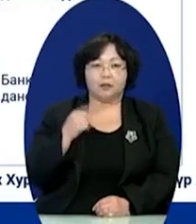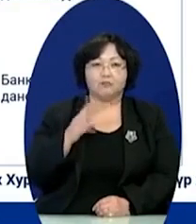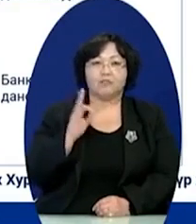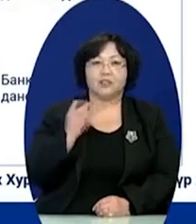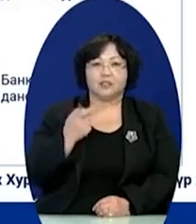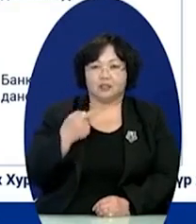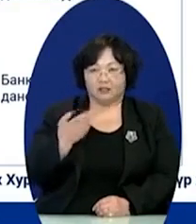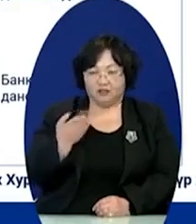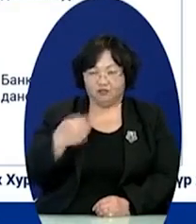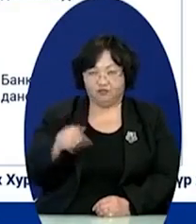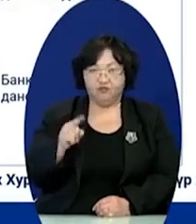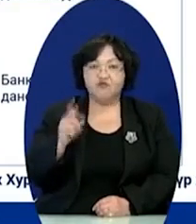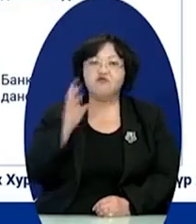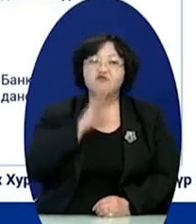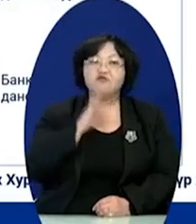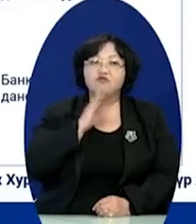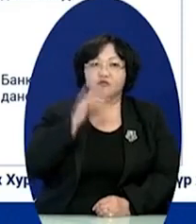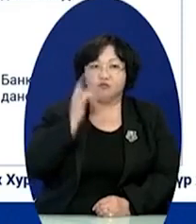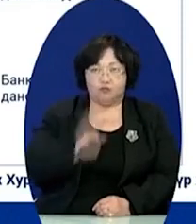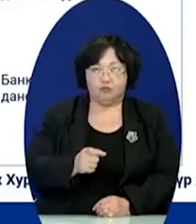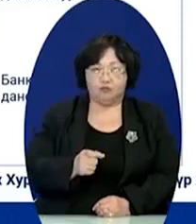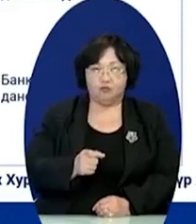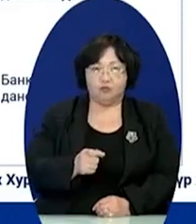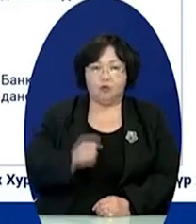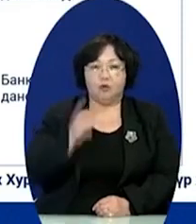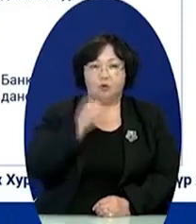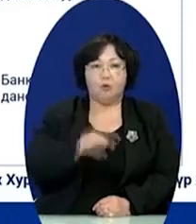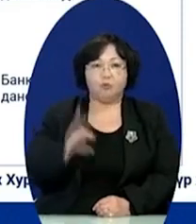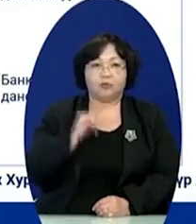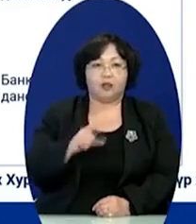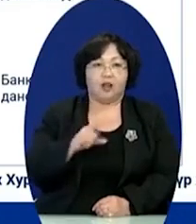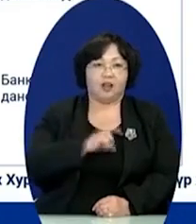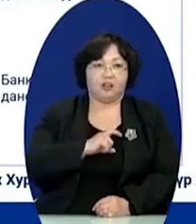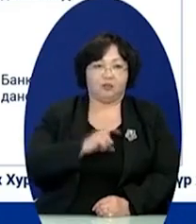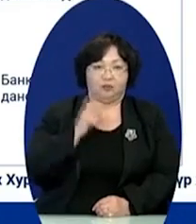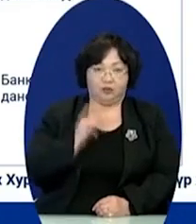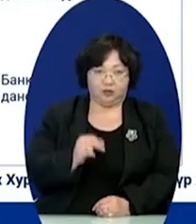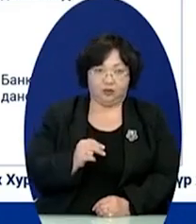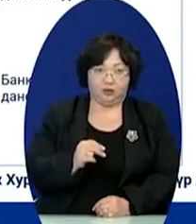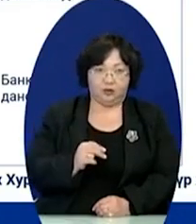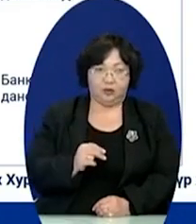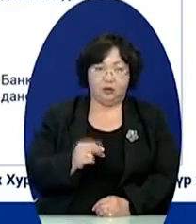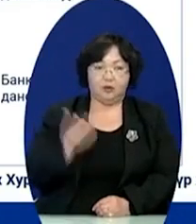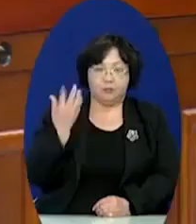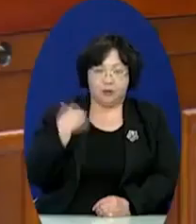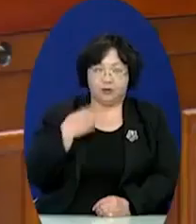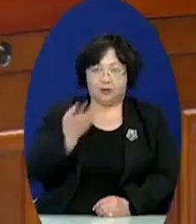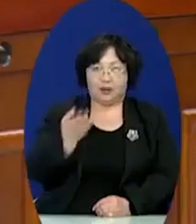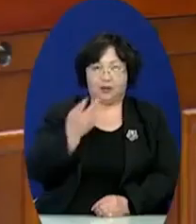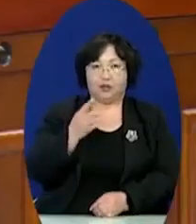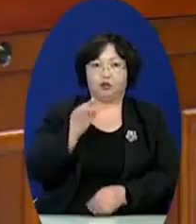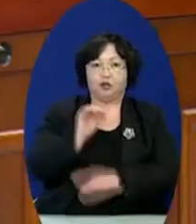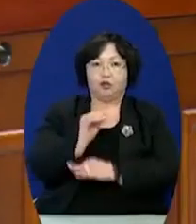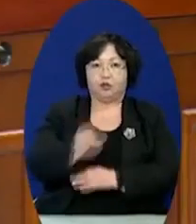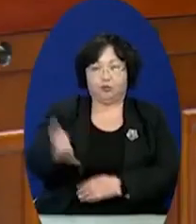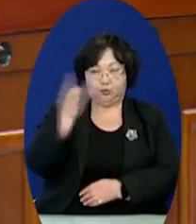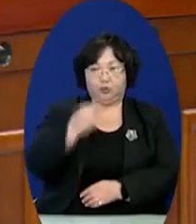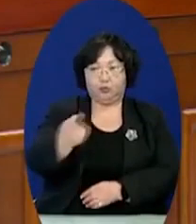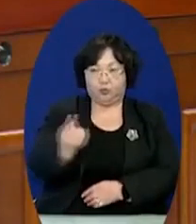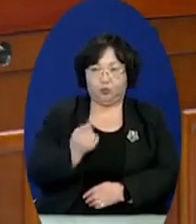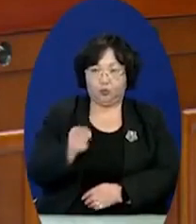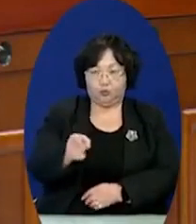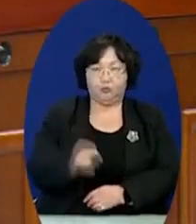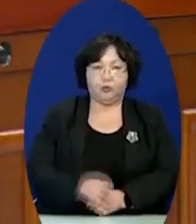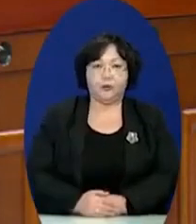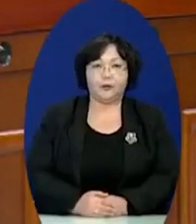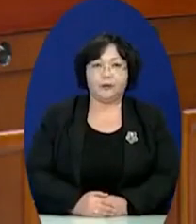За настай хүн байгаа учраас хувьцаа эзэмшигч гэдгээр нь таныг байсан гэдгээр нь таныг дуудсан.